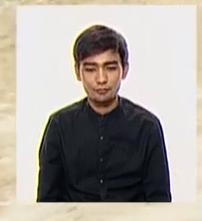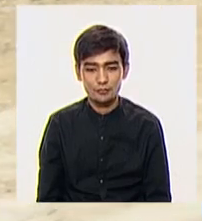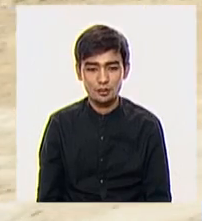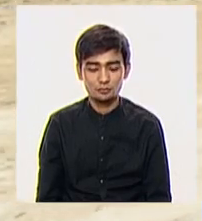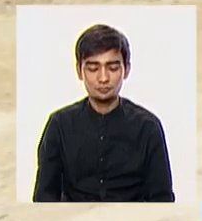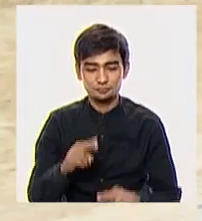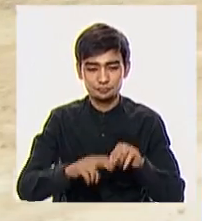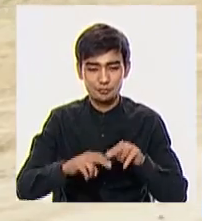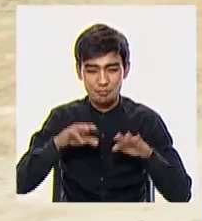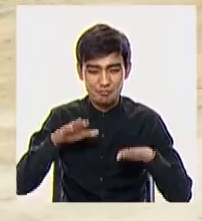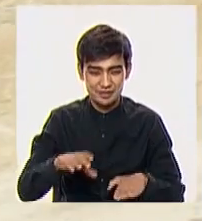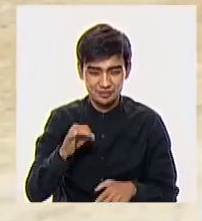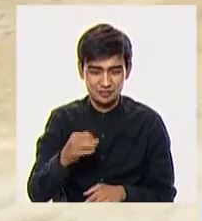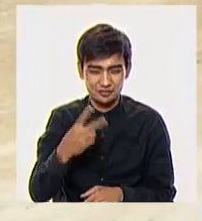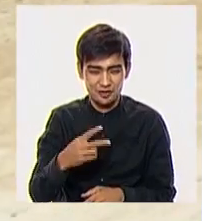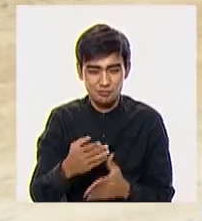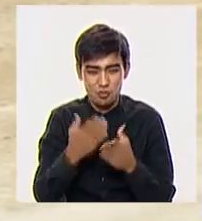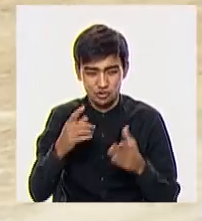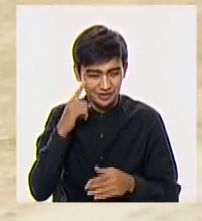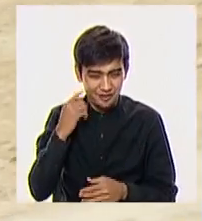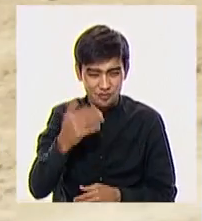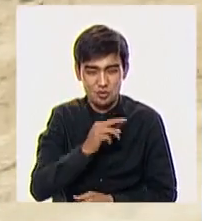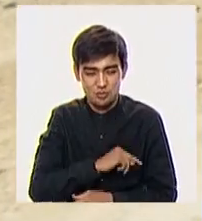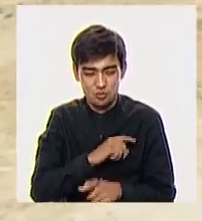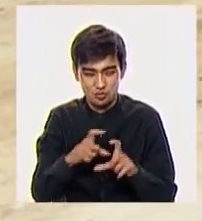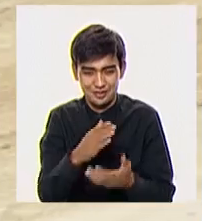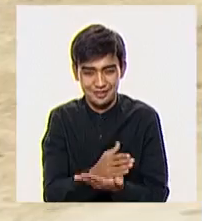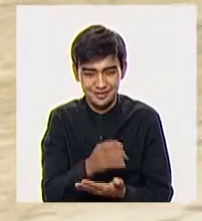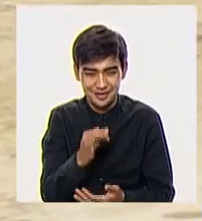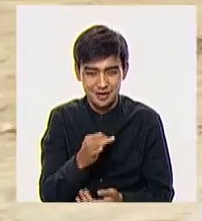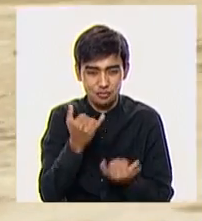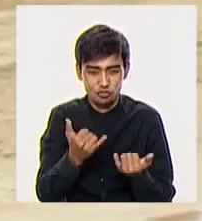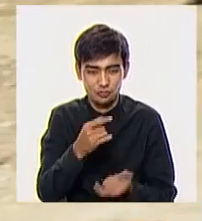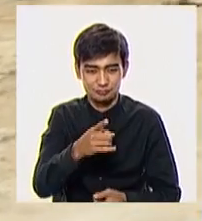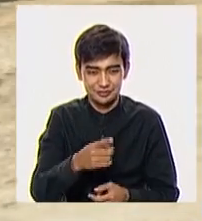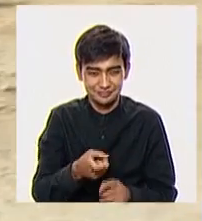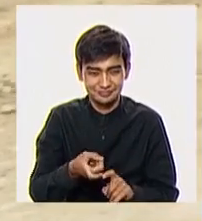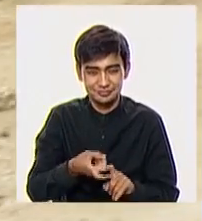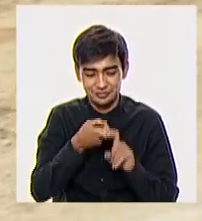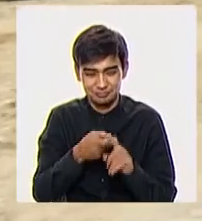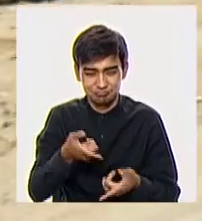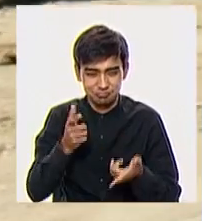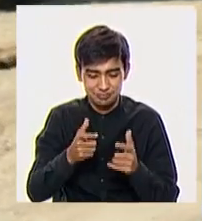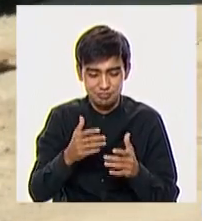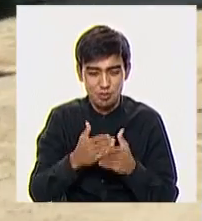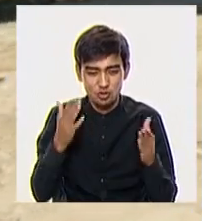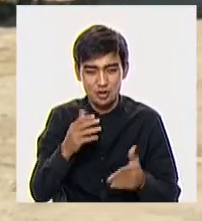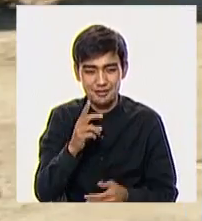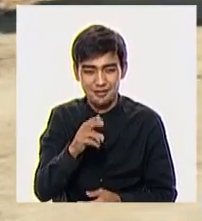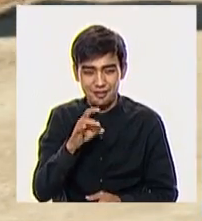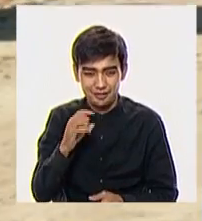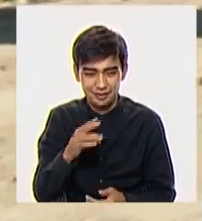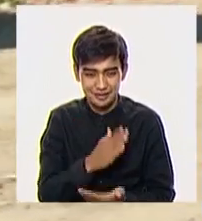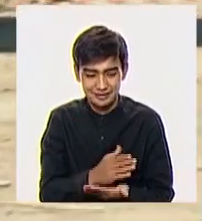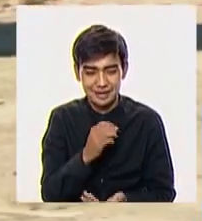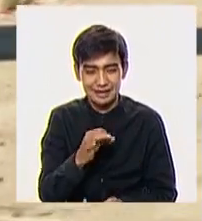Құрылыс нысанында қазір 20 шақты Қытай азаматы жұмыс істеп жатыр екен. Негізінен міне, мына үш ірі кран қойылған, қазір біреуі жұмыс істеп жатыр,